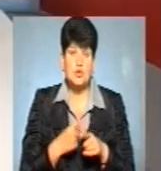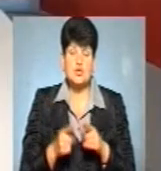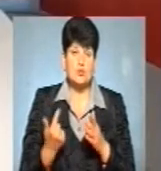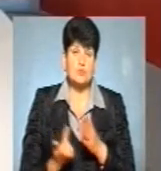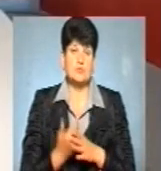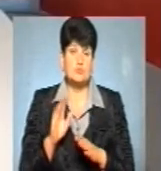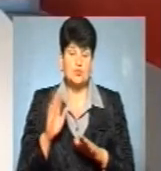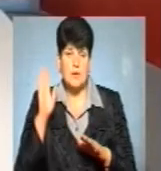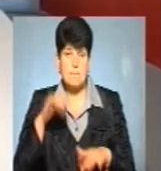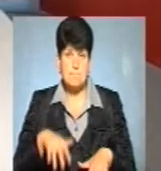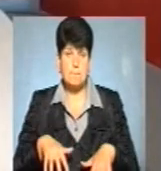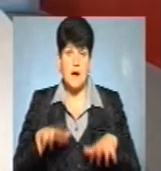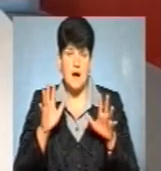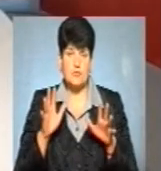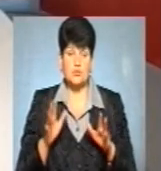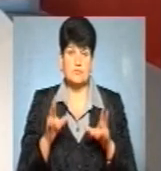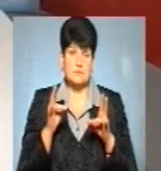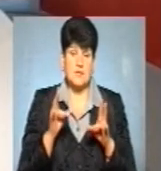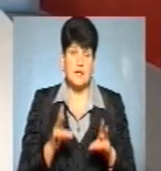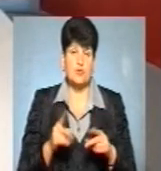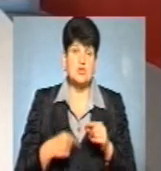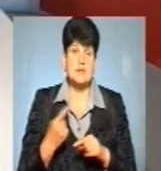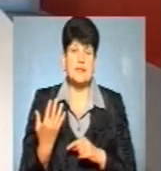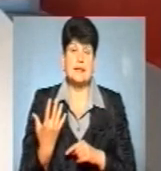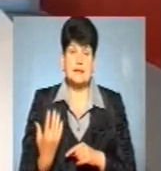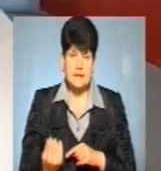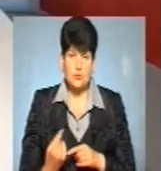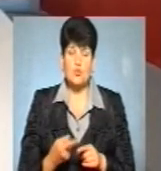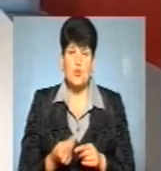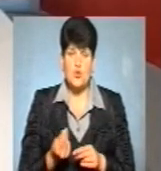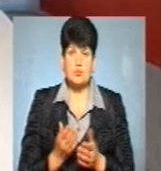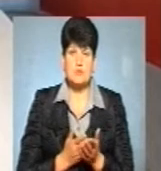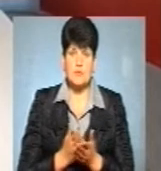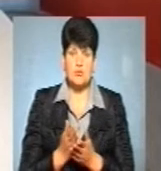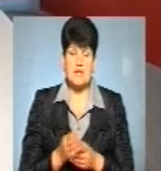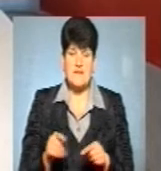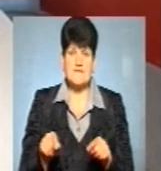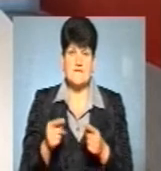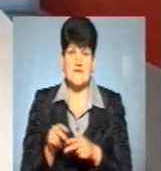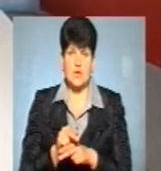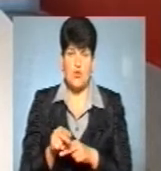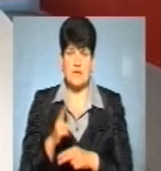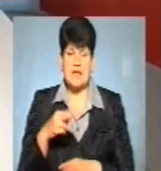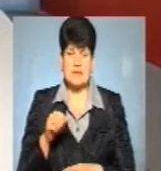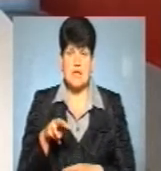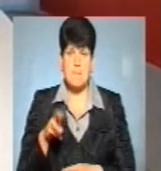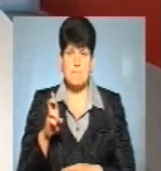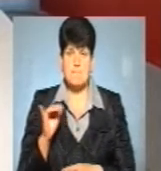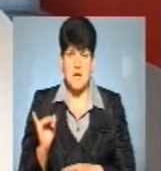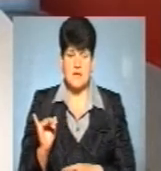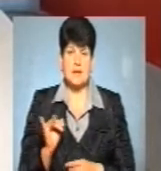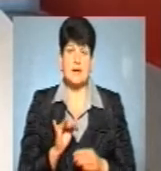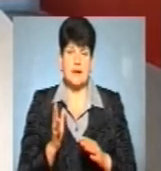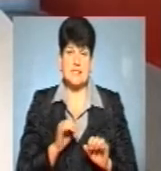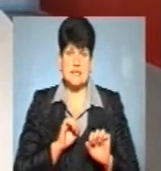і це лихо через декілька днів. Тому першочергово ці кошти будуть спрямовані на відновлення цієї дамби, яка